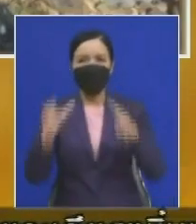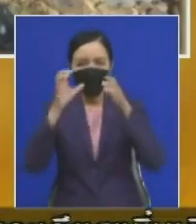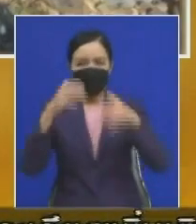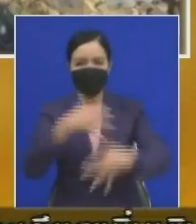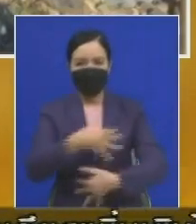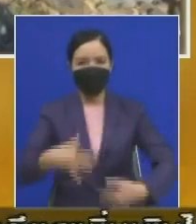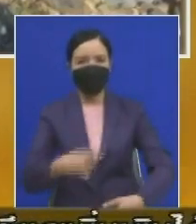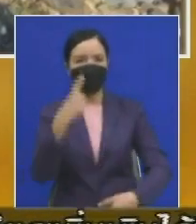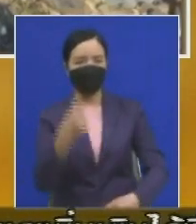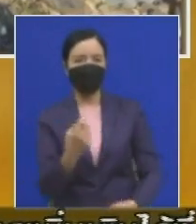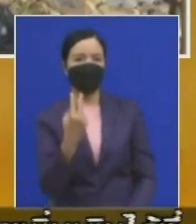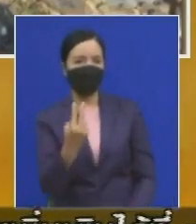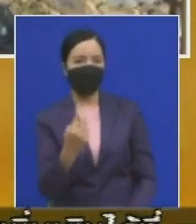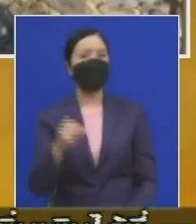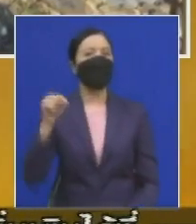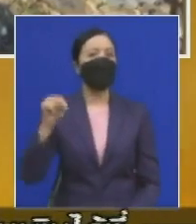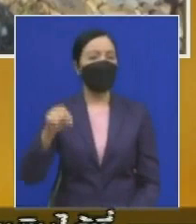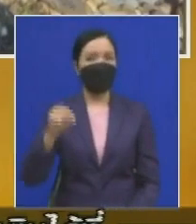ัว